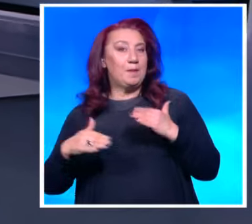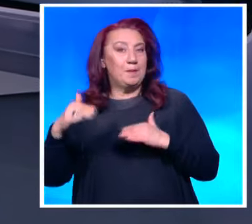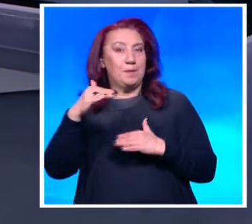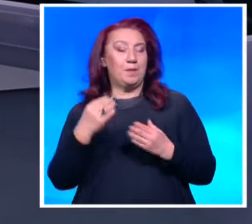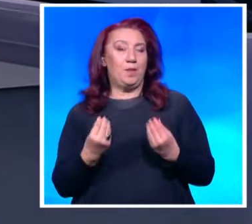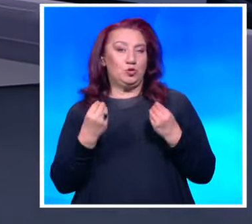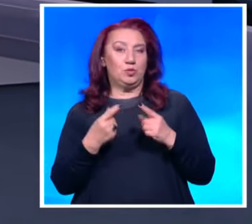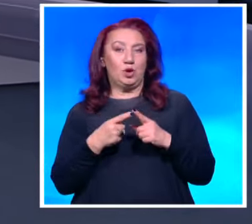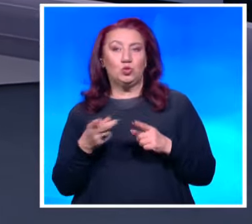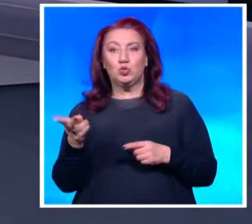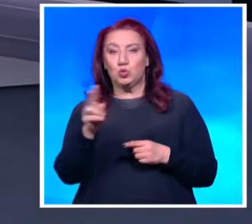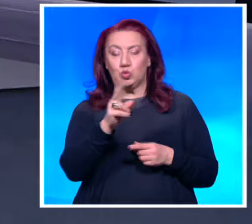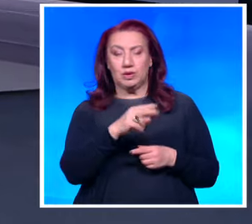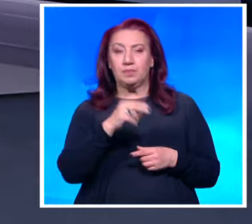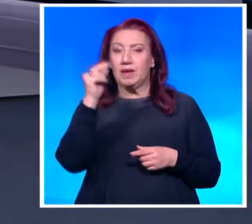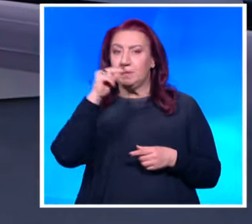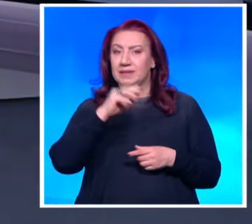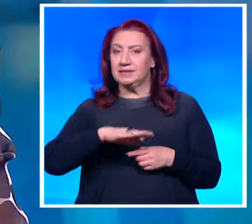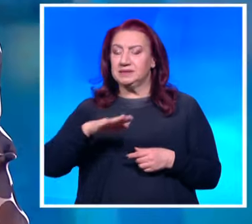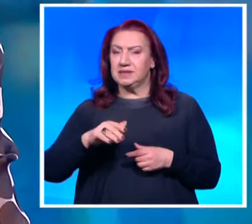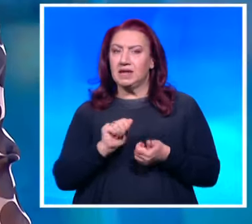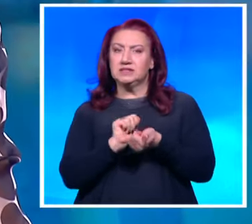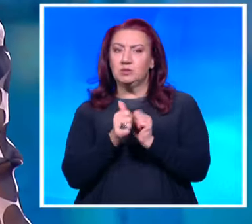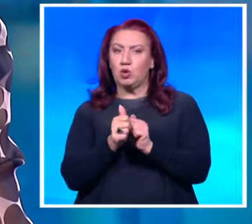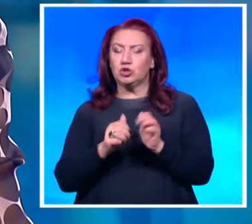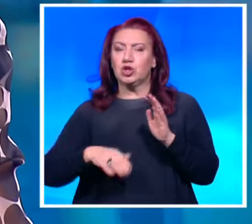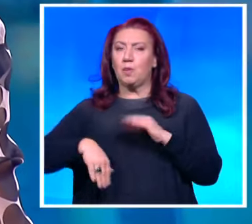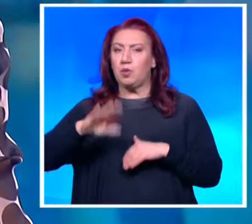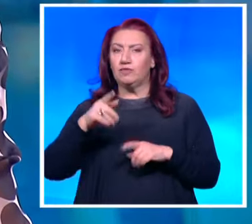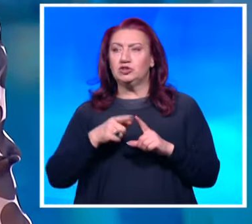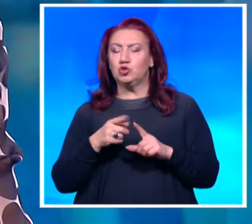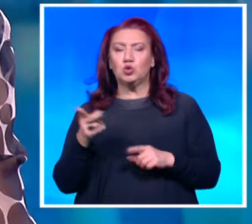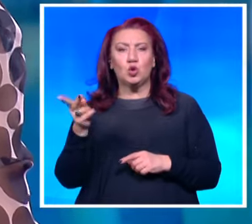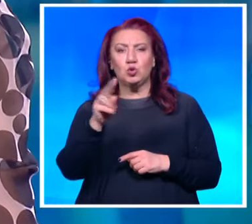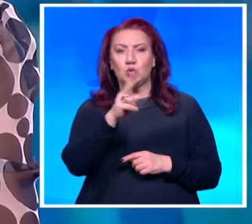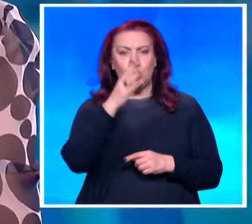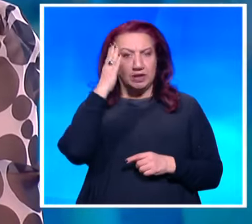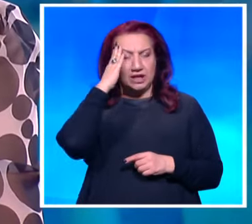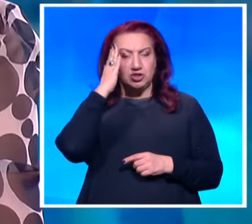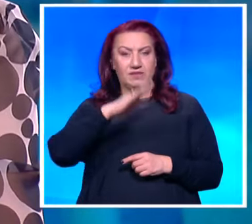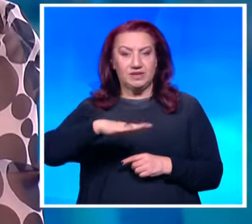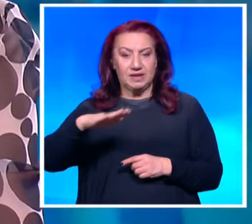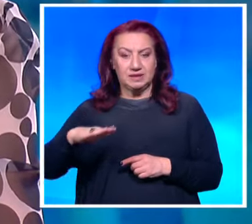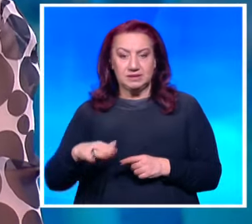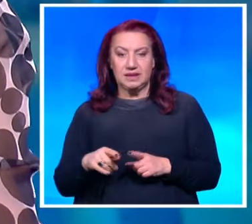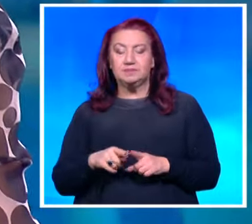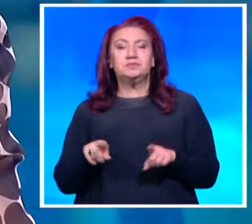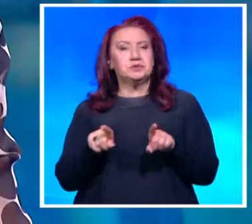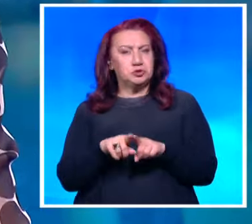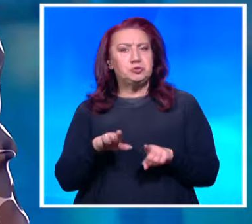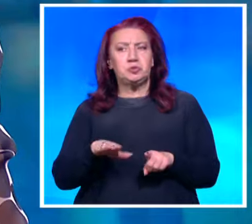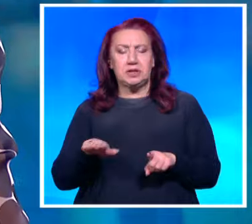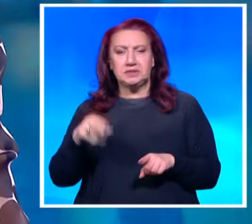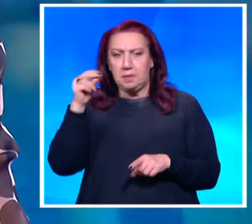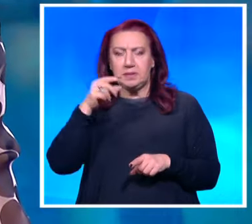Примерно, българските деца спортуват повече от другите деца, което е много здравословно за тях. Те също се чувстват по-удовлетворени от